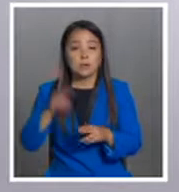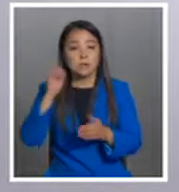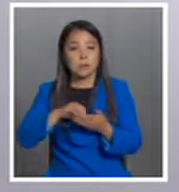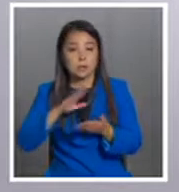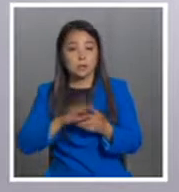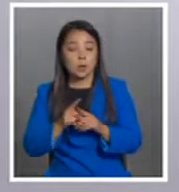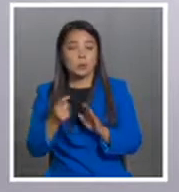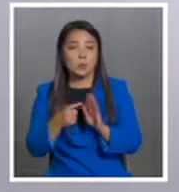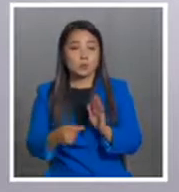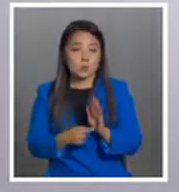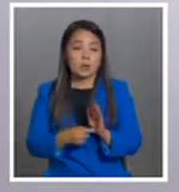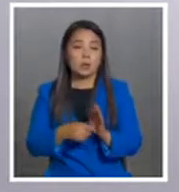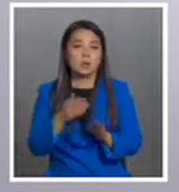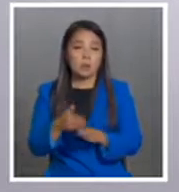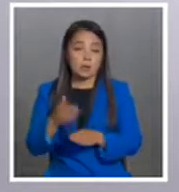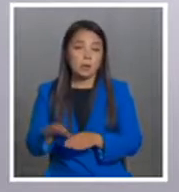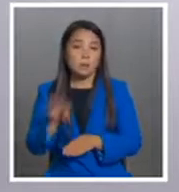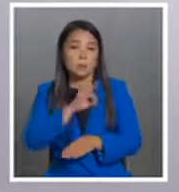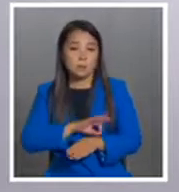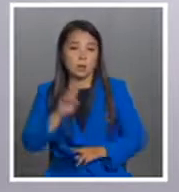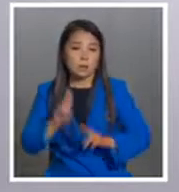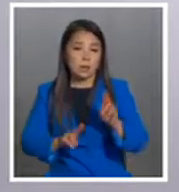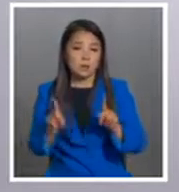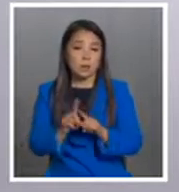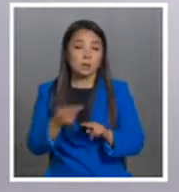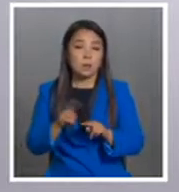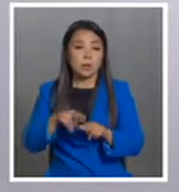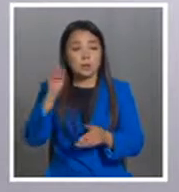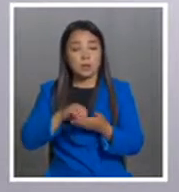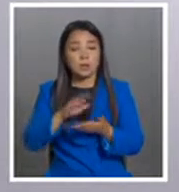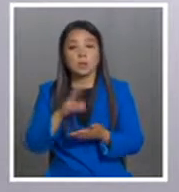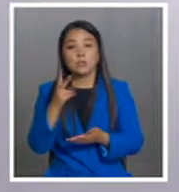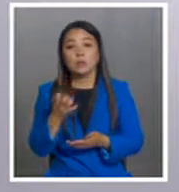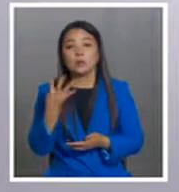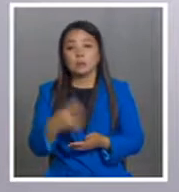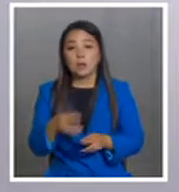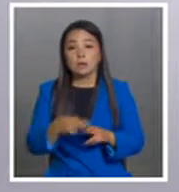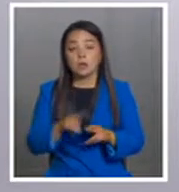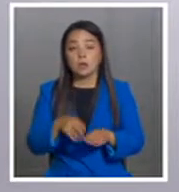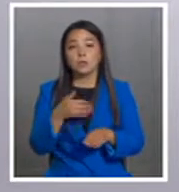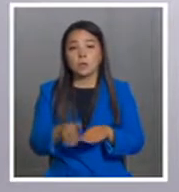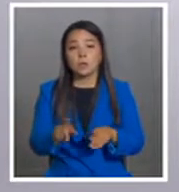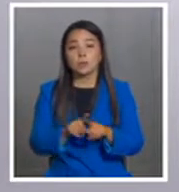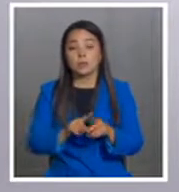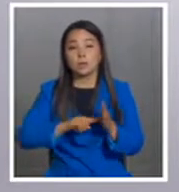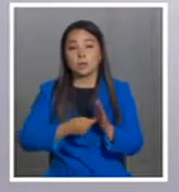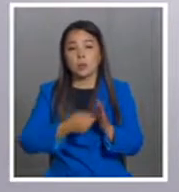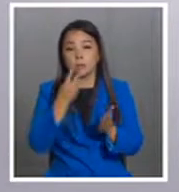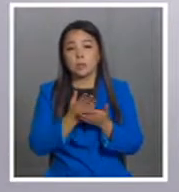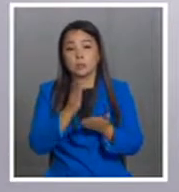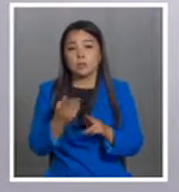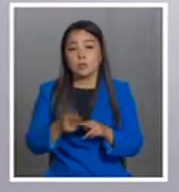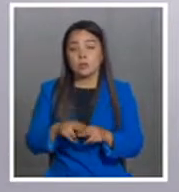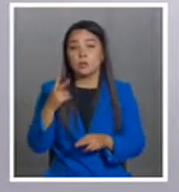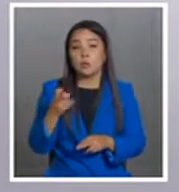бөлшекке бөлу ережесін пайдалана отырып, оны осы санды 240-ты осы бөлшекке кері санға көбейтеміз. Сонда